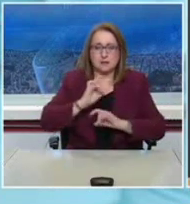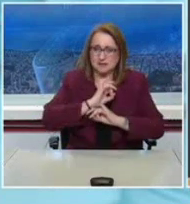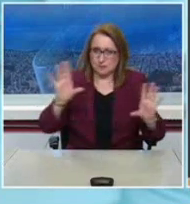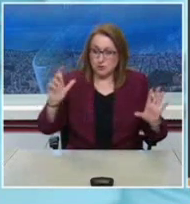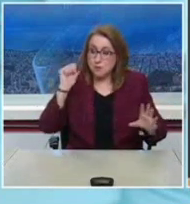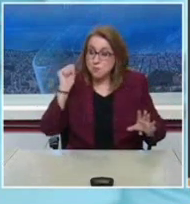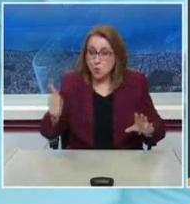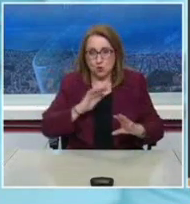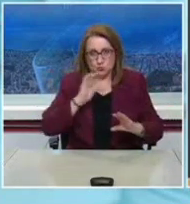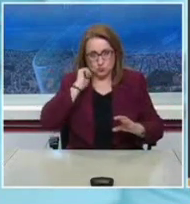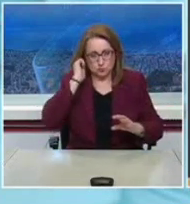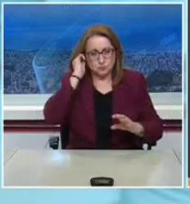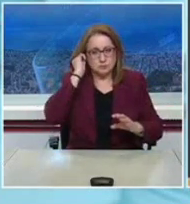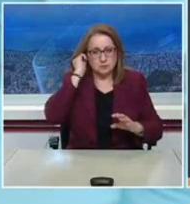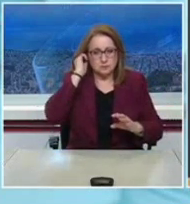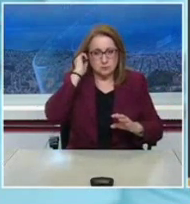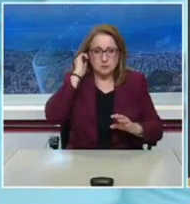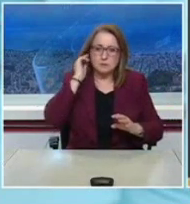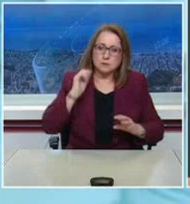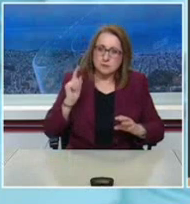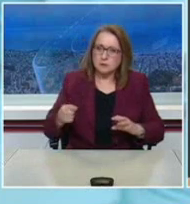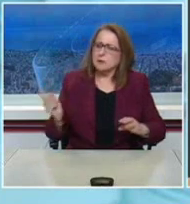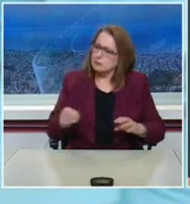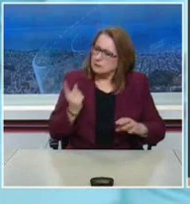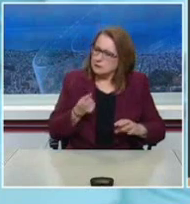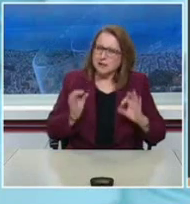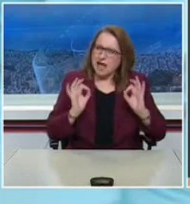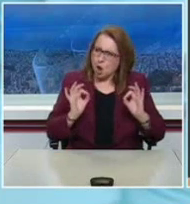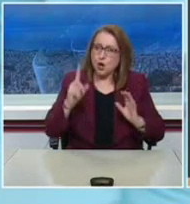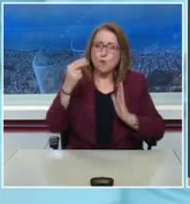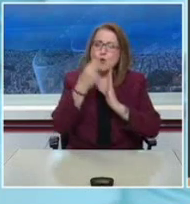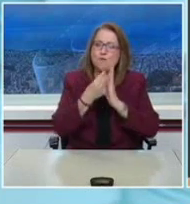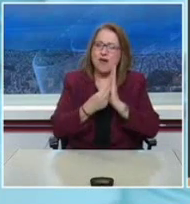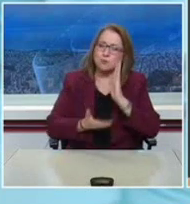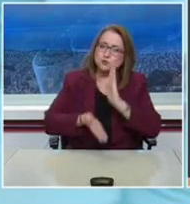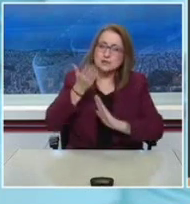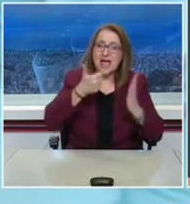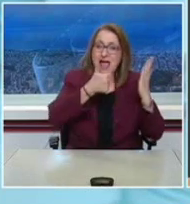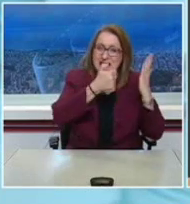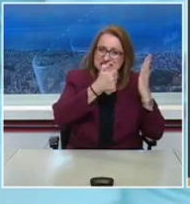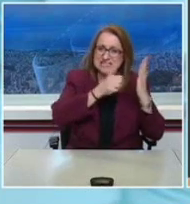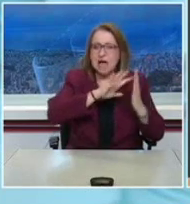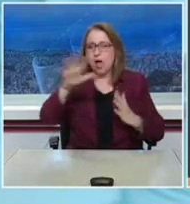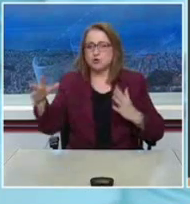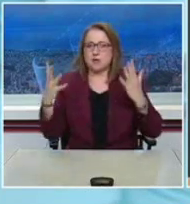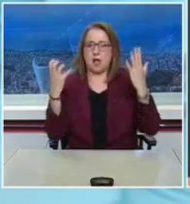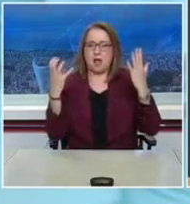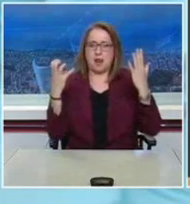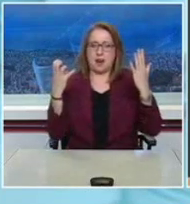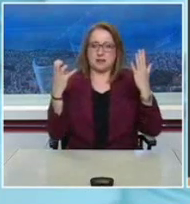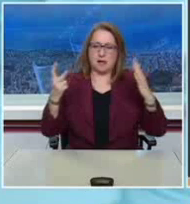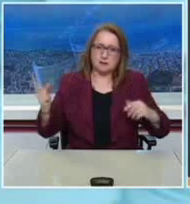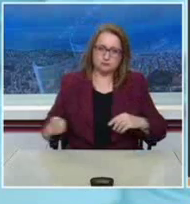Από εκεί και μετά θα τοποθετούνται στο πλυντήριο με κοινό οικιακό απορρυπαντικό σε υψηλή θερμοκρασία, 60-90 βαθμούς Κελσίου και καλό